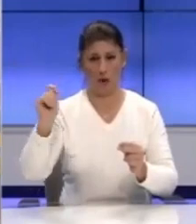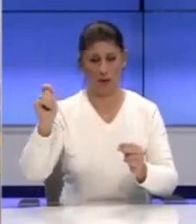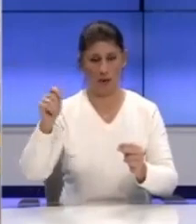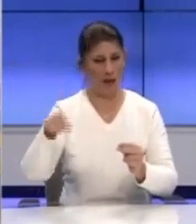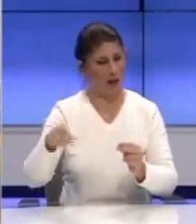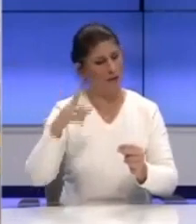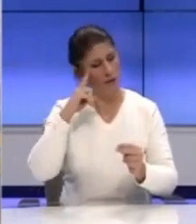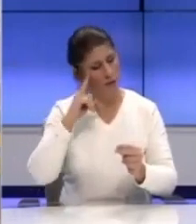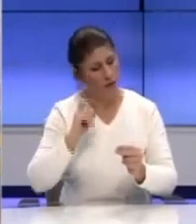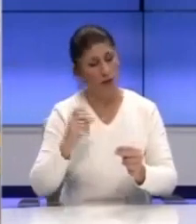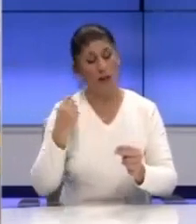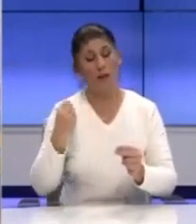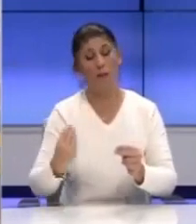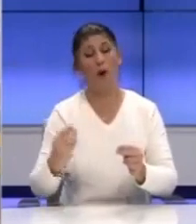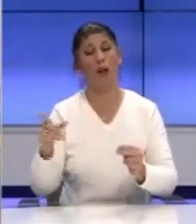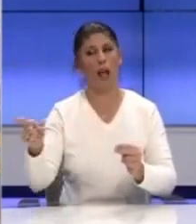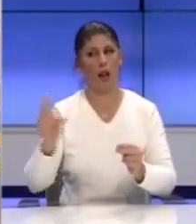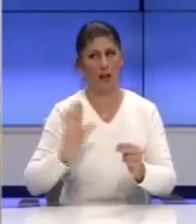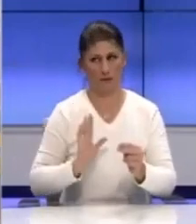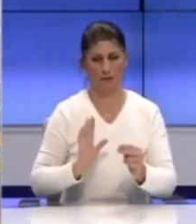αυτό το οποίο γνωρίζετε, αυτό το οποίο γνωρίζετε πολύ καλά.